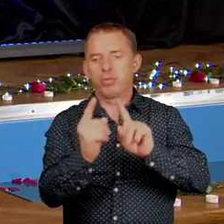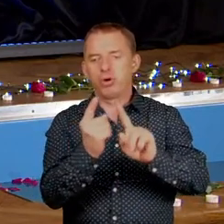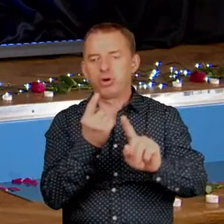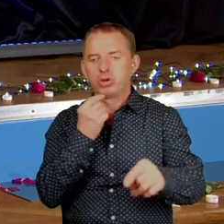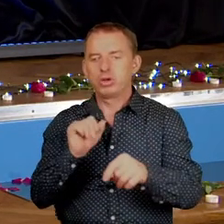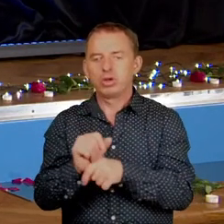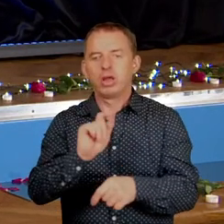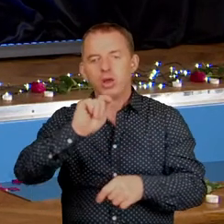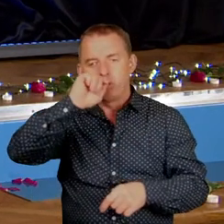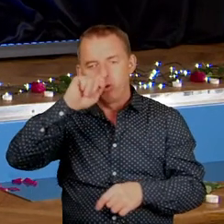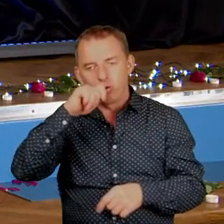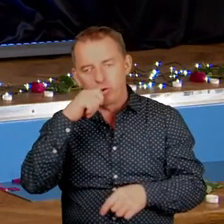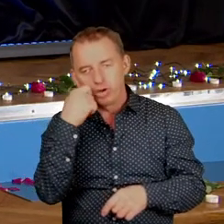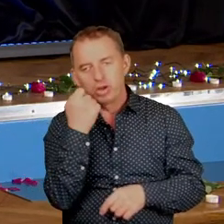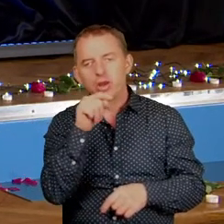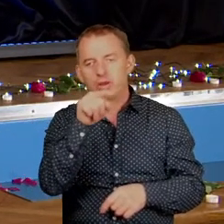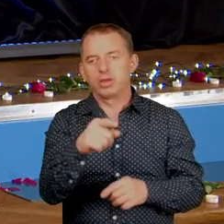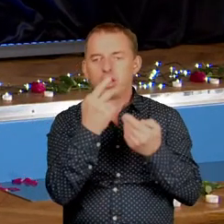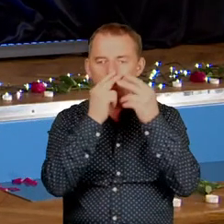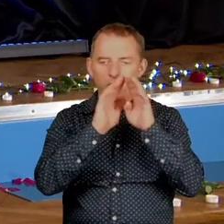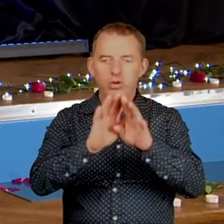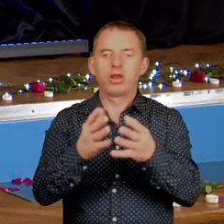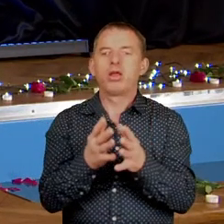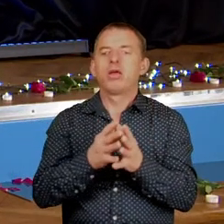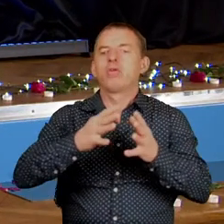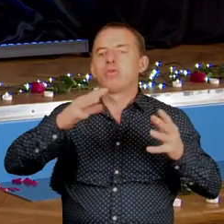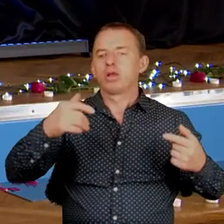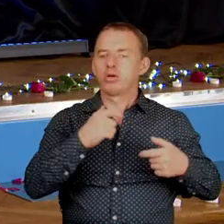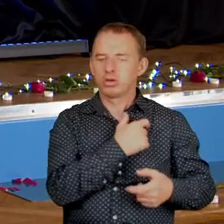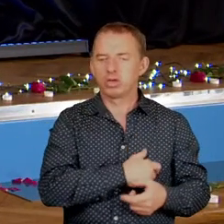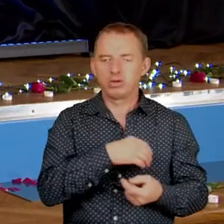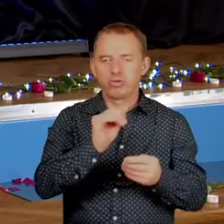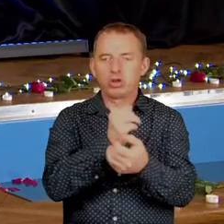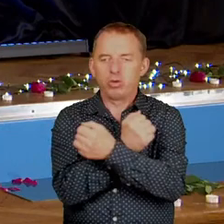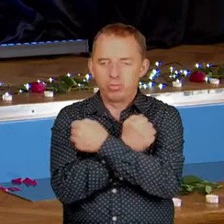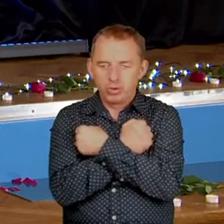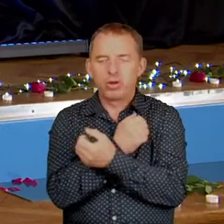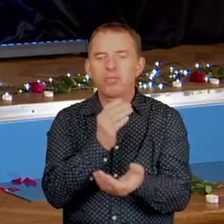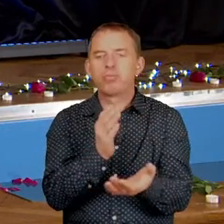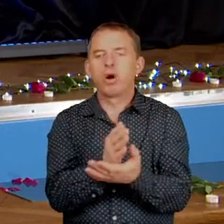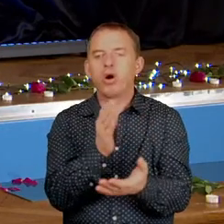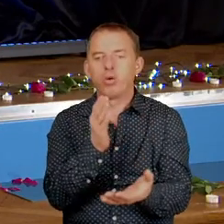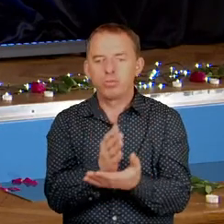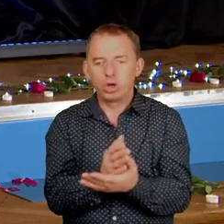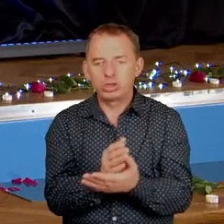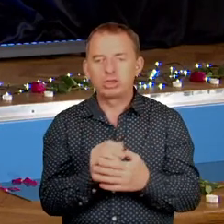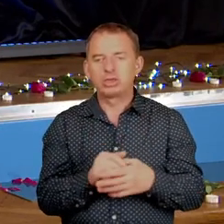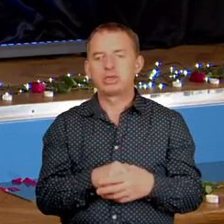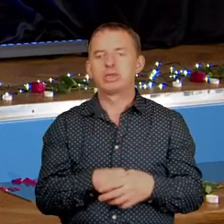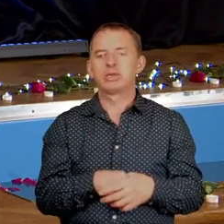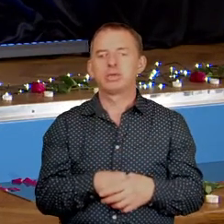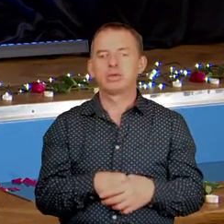z Ukrainy i w tej chwili okazującej wielkie serce i wielką miłość i pomoc